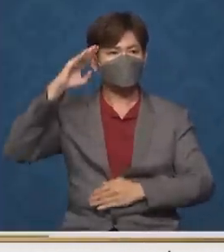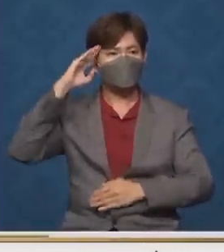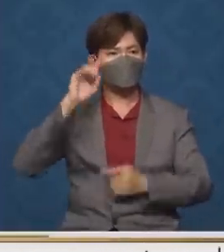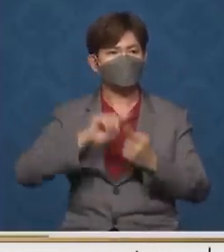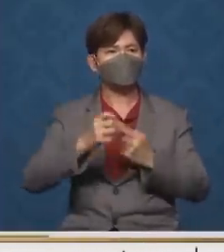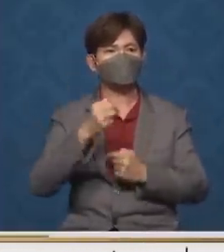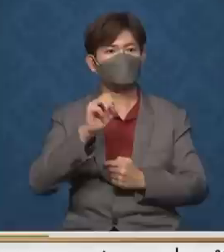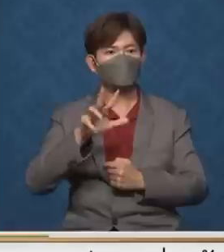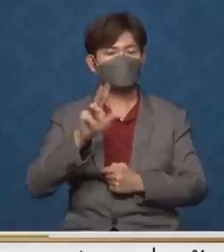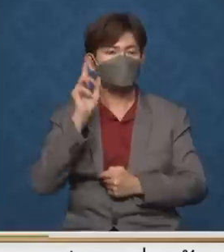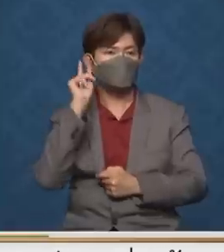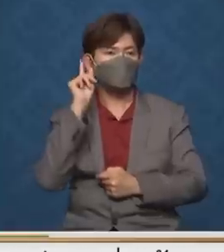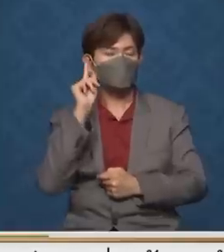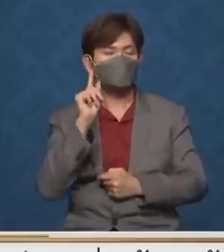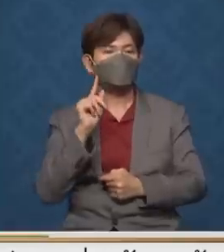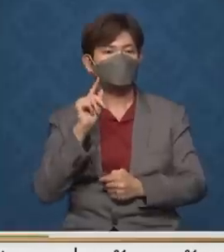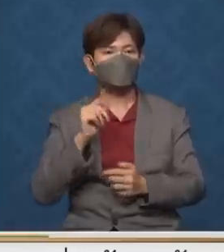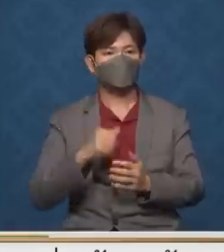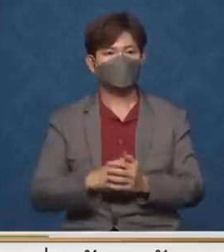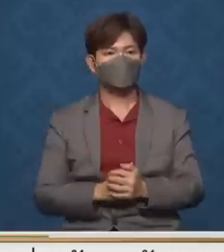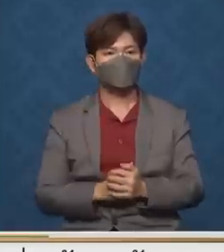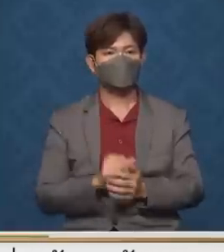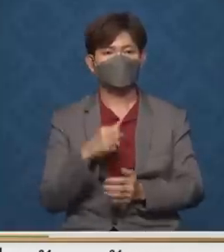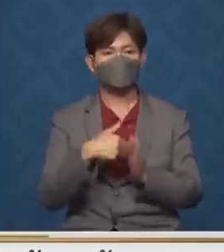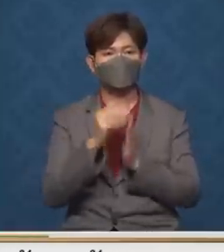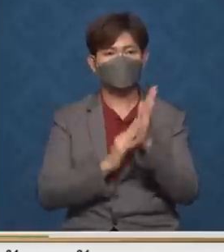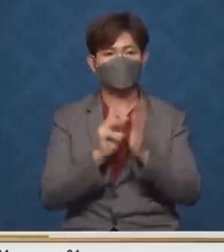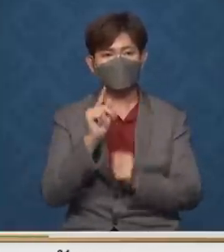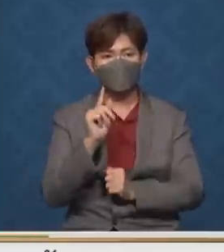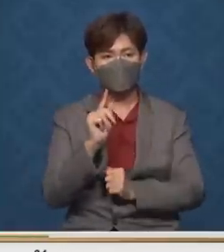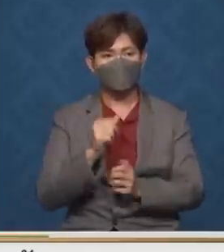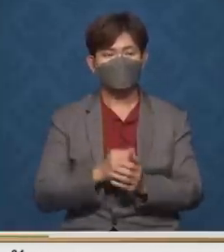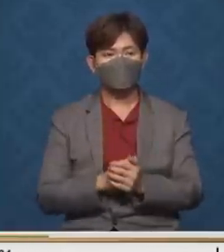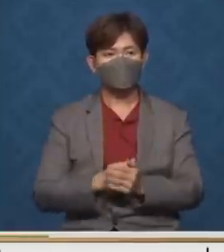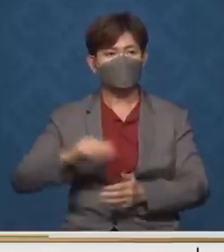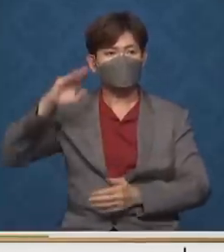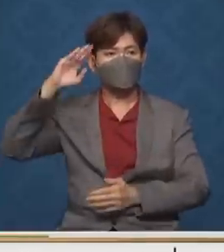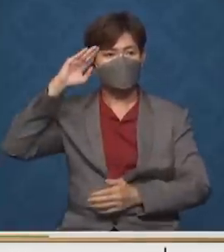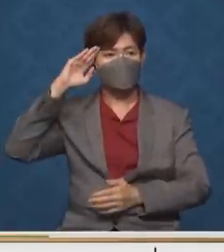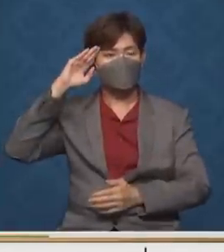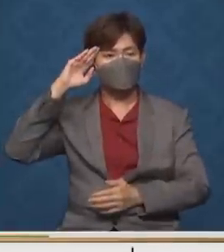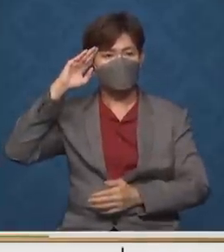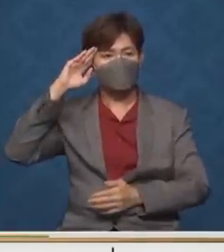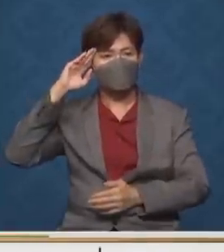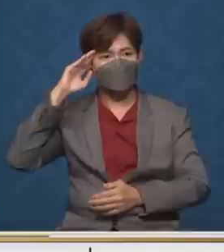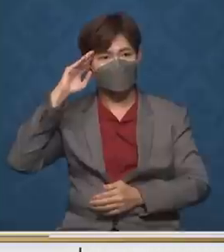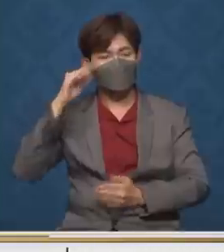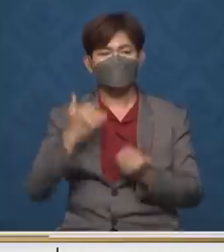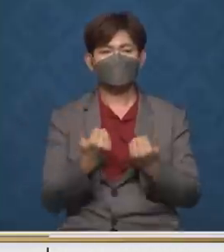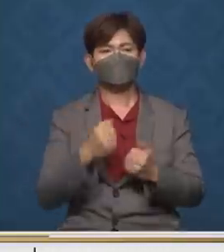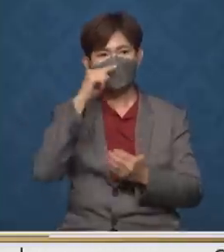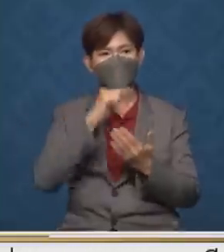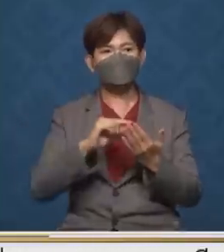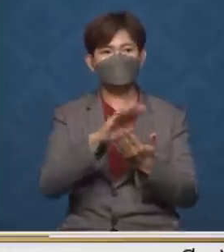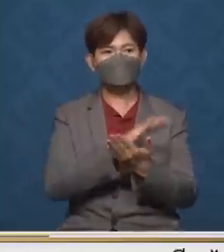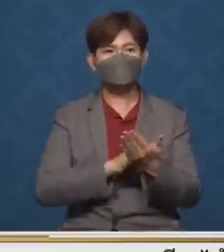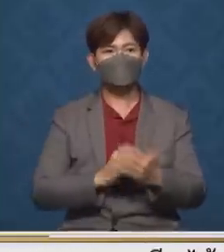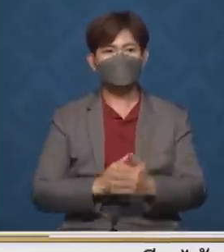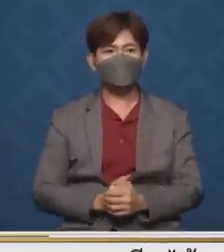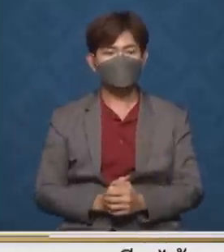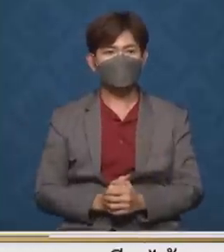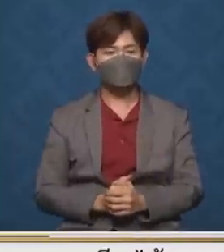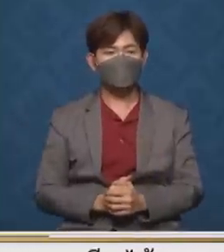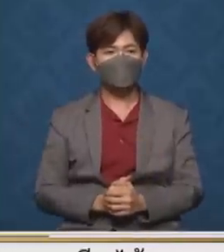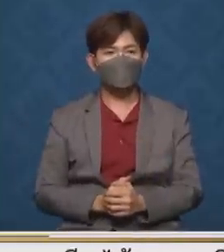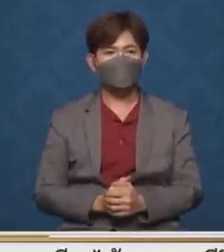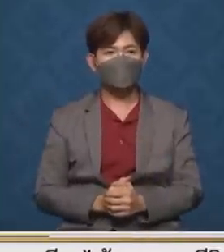แลเพศข่าวสายเขียวกลมทหารราบที่ 23 ไปดูเพศที่นี่ประเทศไยและกลมท